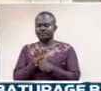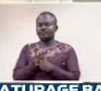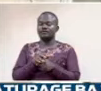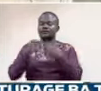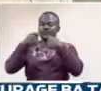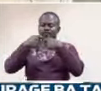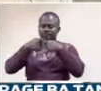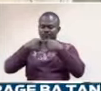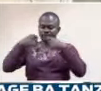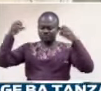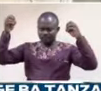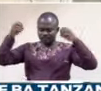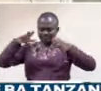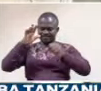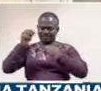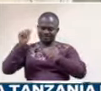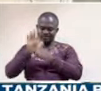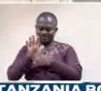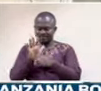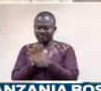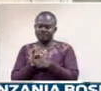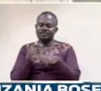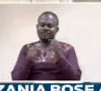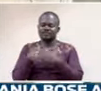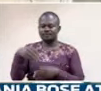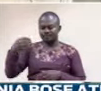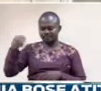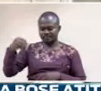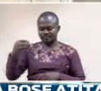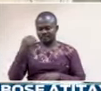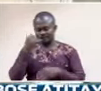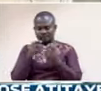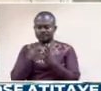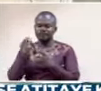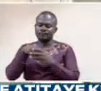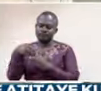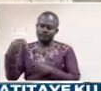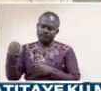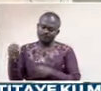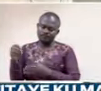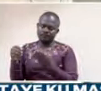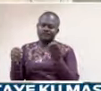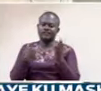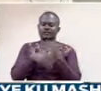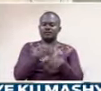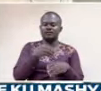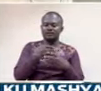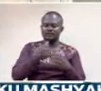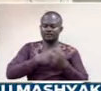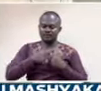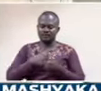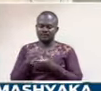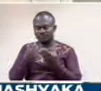ruhenze cyane. Ikindi cya kabiri ni ikibazo cy'amadovize. Iyo turangura amadovize, twagurisha